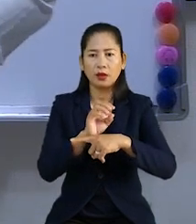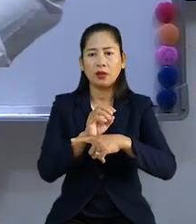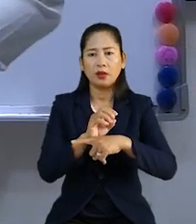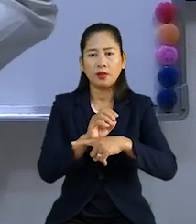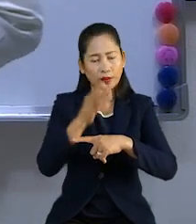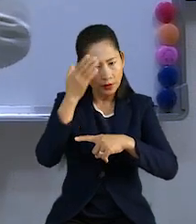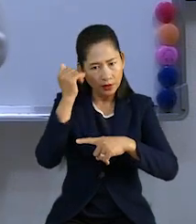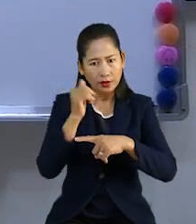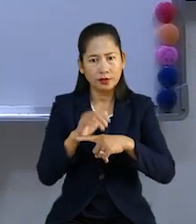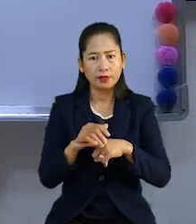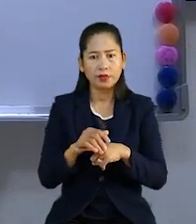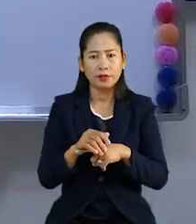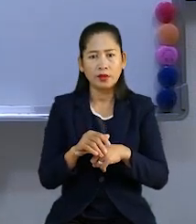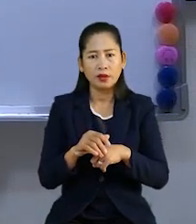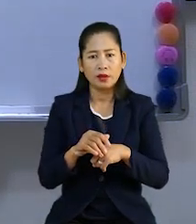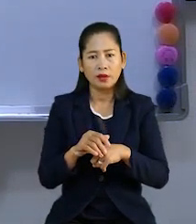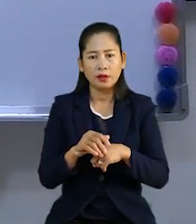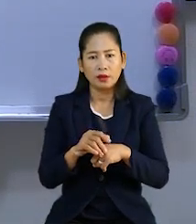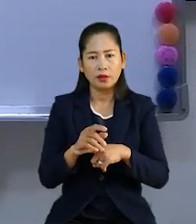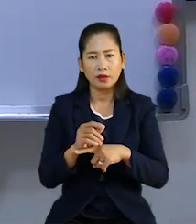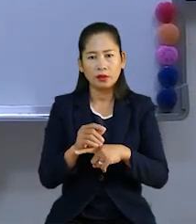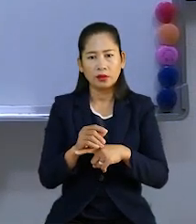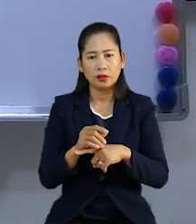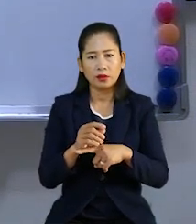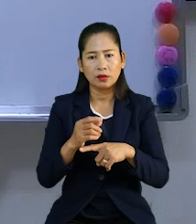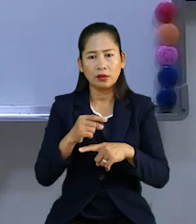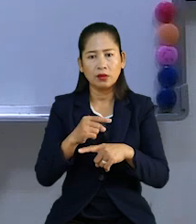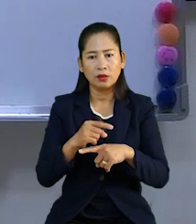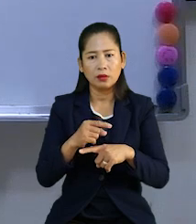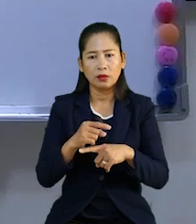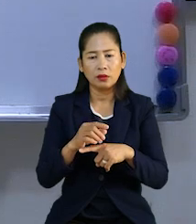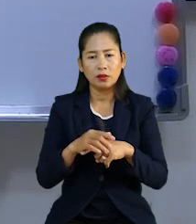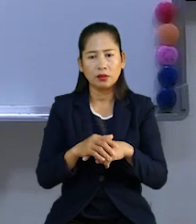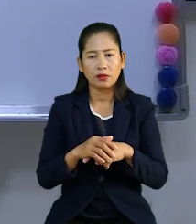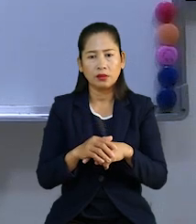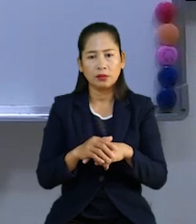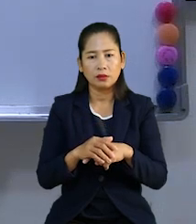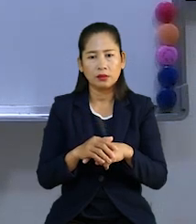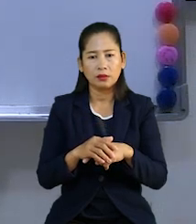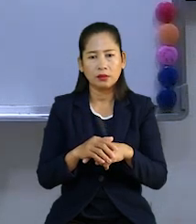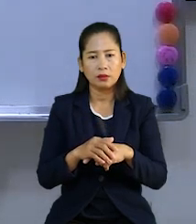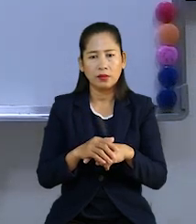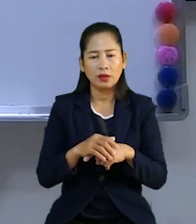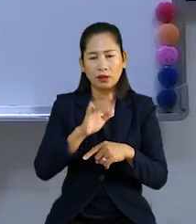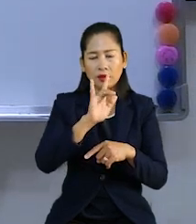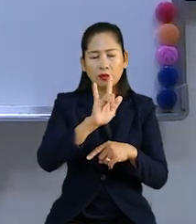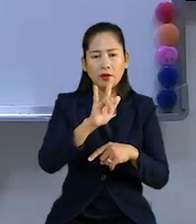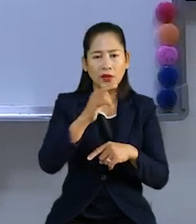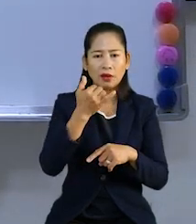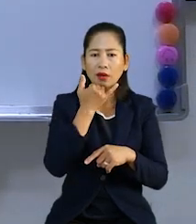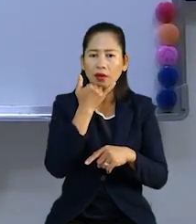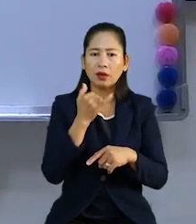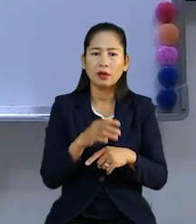nhạc rút lịch mà bật lại nơi về để con vô prạ tử tu tử đó thay luộc cả bầu bầu đường bò đó con